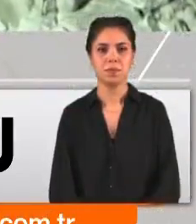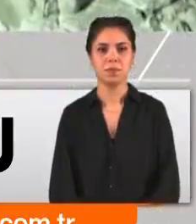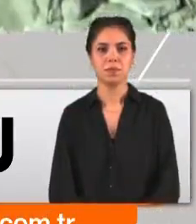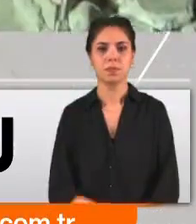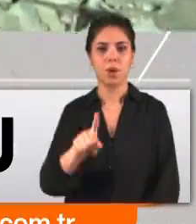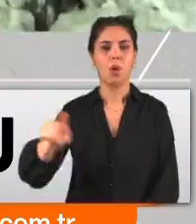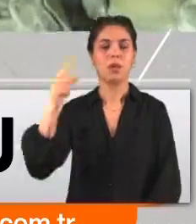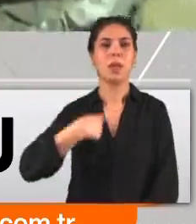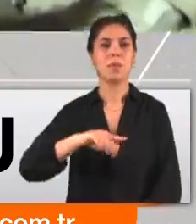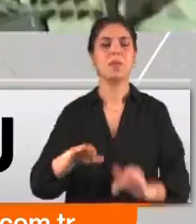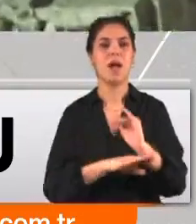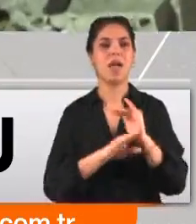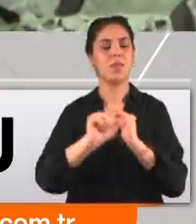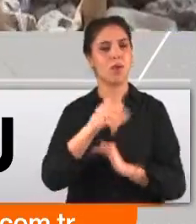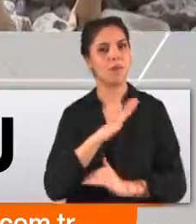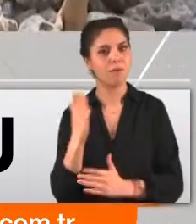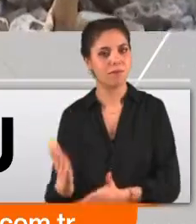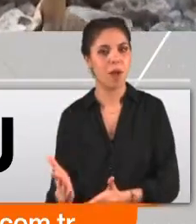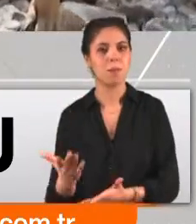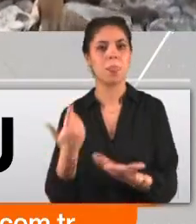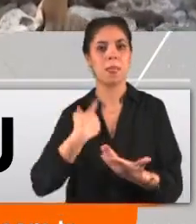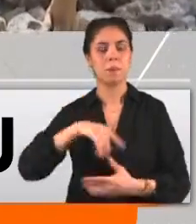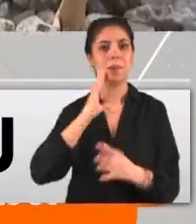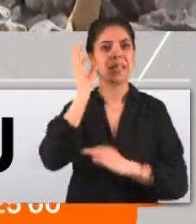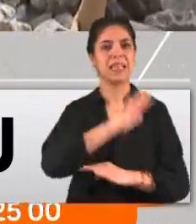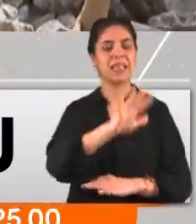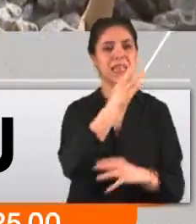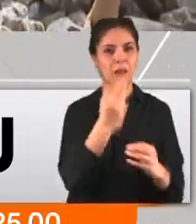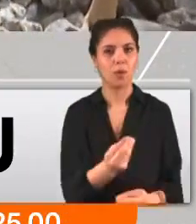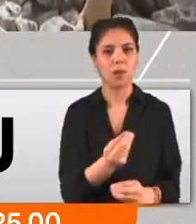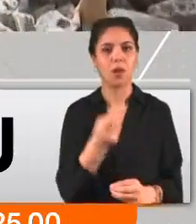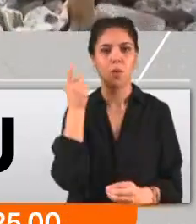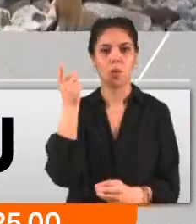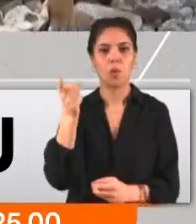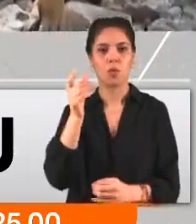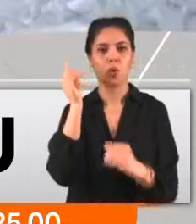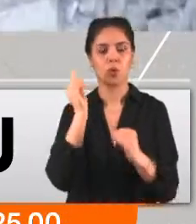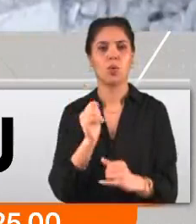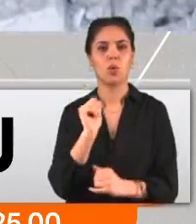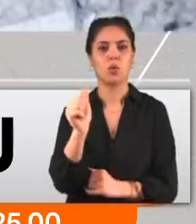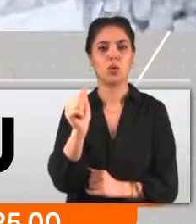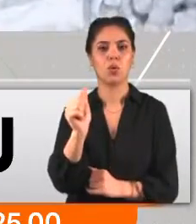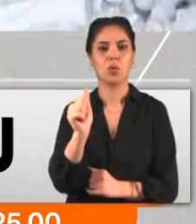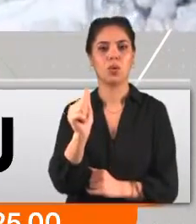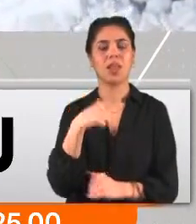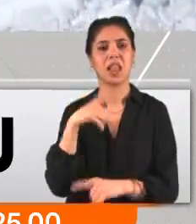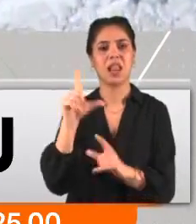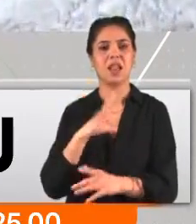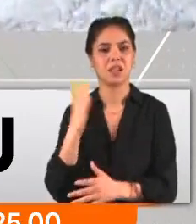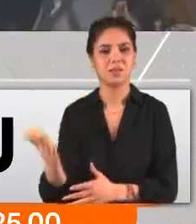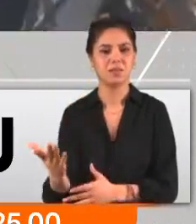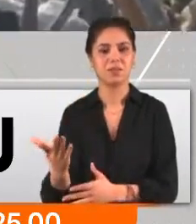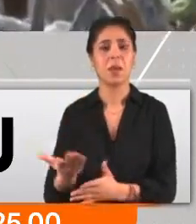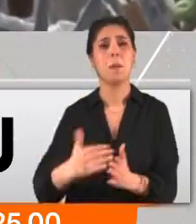Onlar bizim hayatımızda çok önemli bir yere sahip. Fakat biz insanlar olarak onları hep kötü günlerde böyle ihtiyaç duyuyoruz.